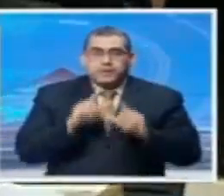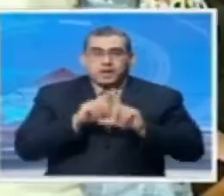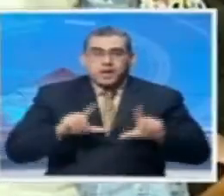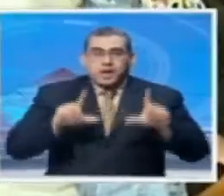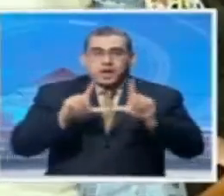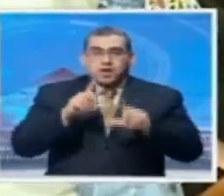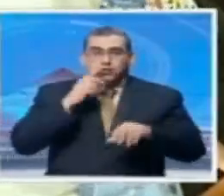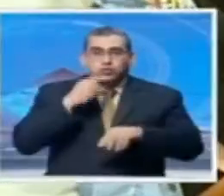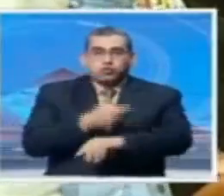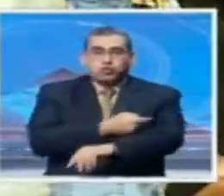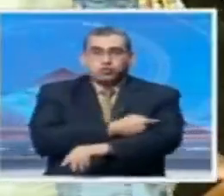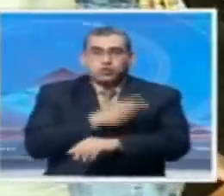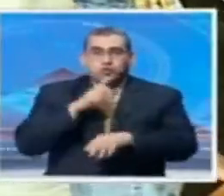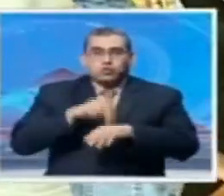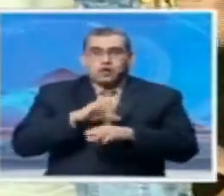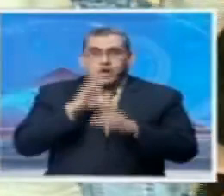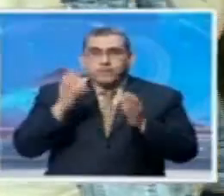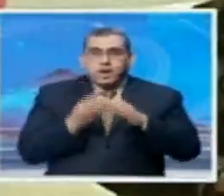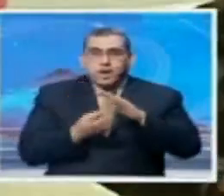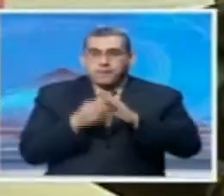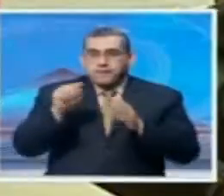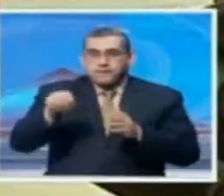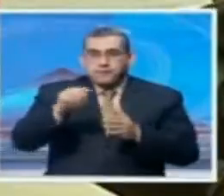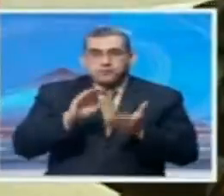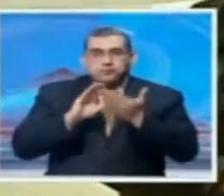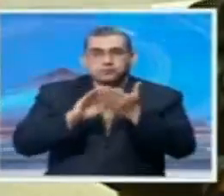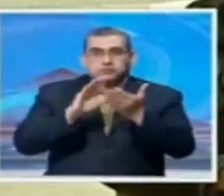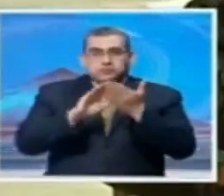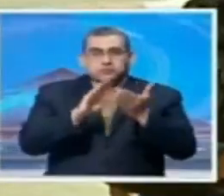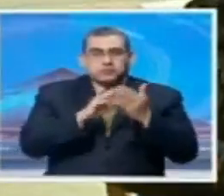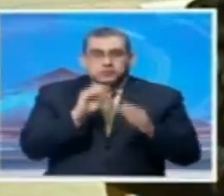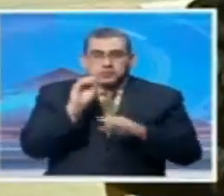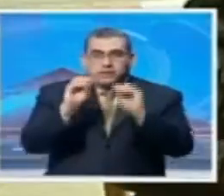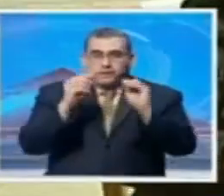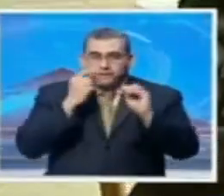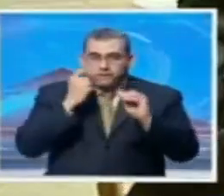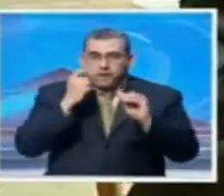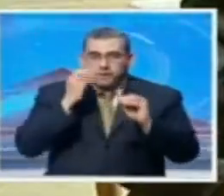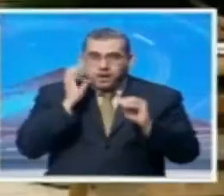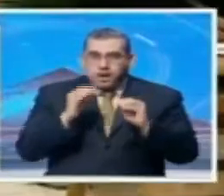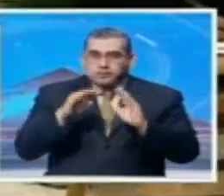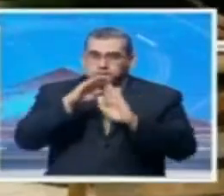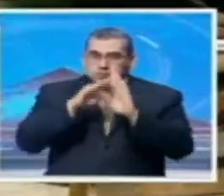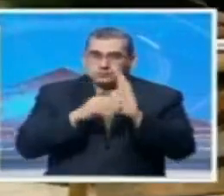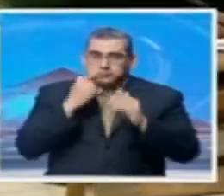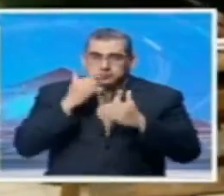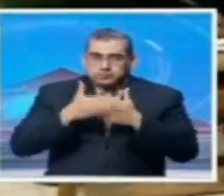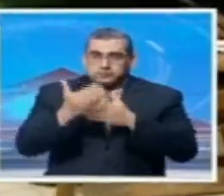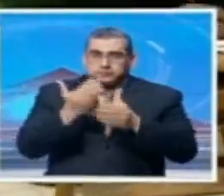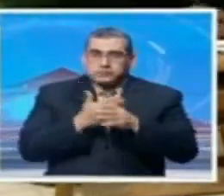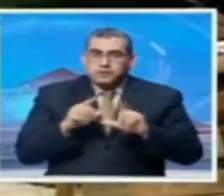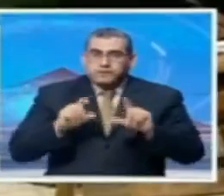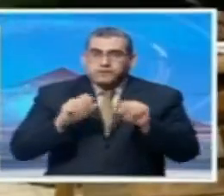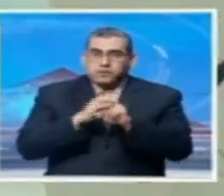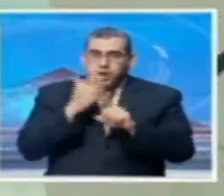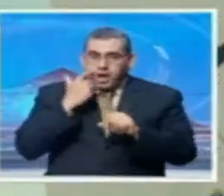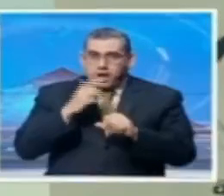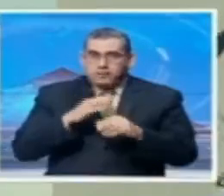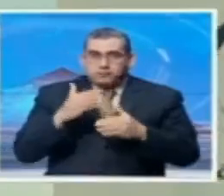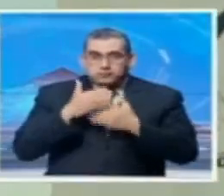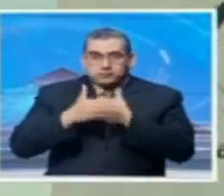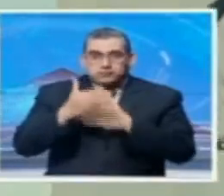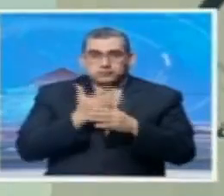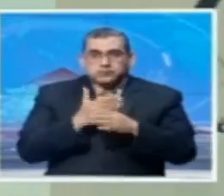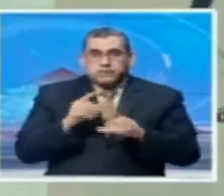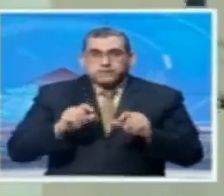الطبية بمختلف الجامعات حرصت على تقديم التوعية للطلاب باتباع الإجراءات الوقائية والاحترازية لتجنب